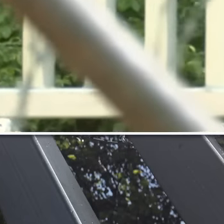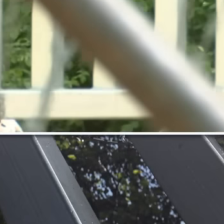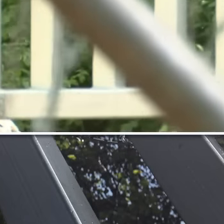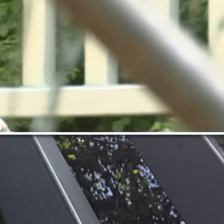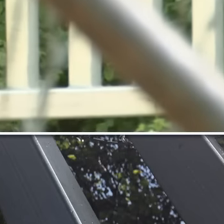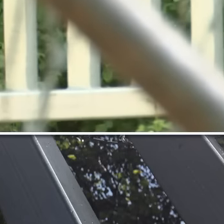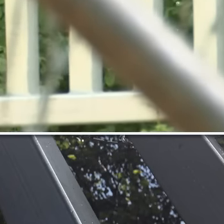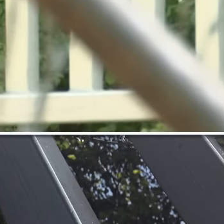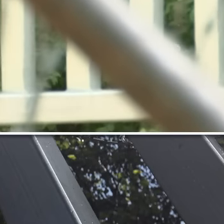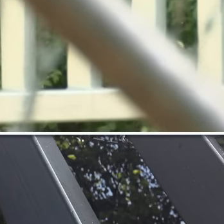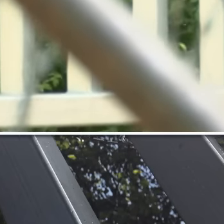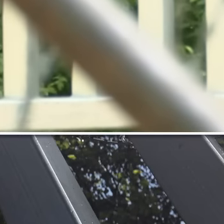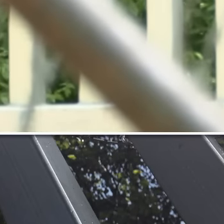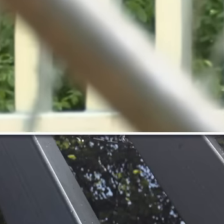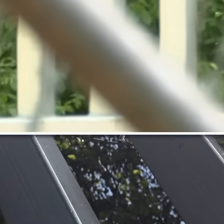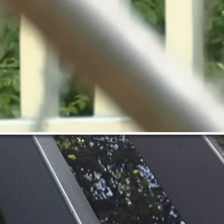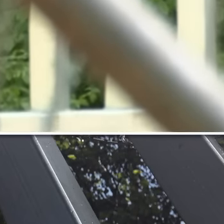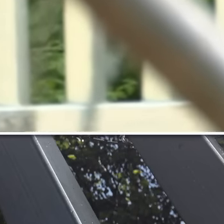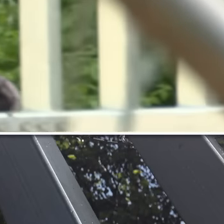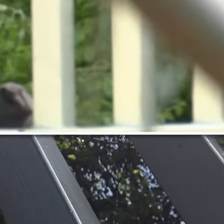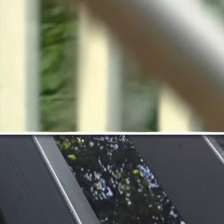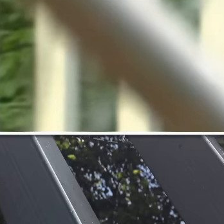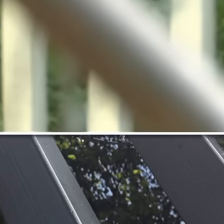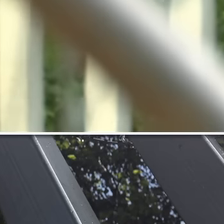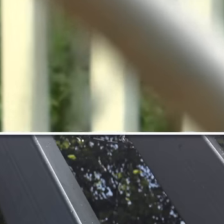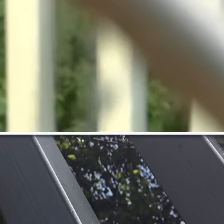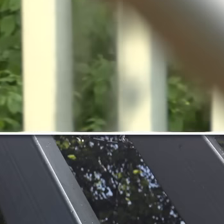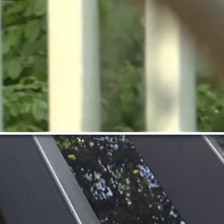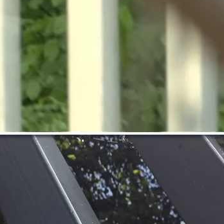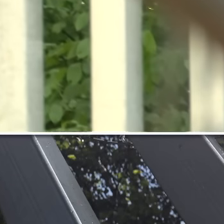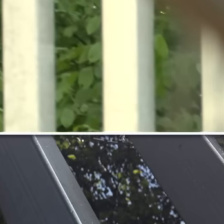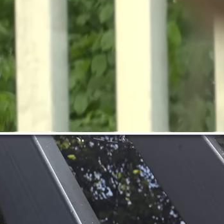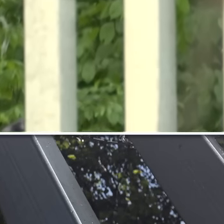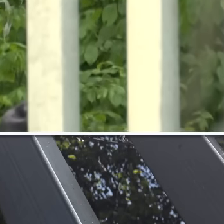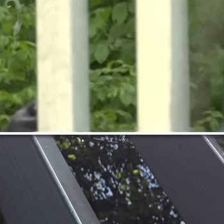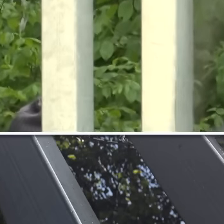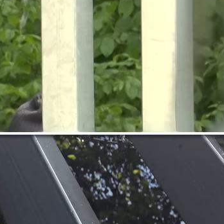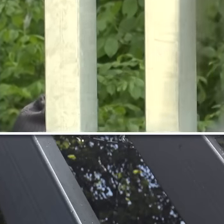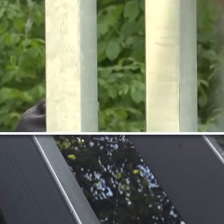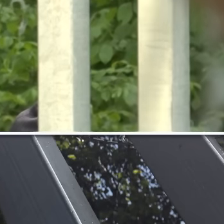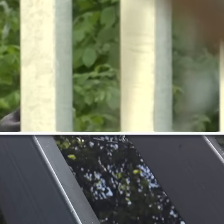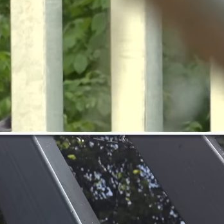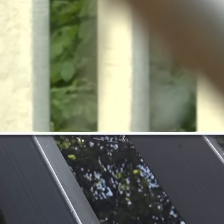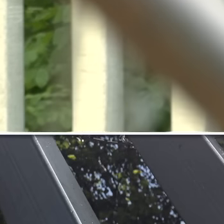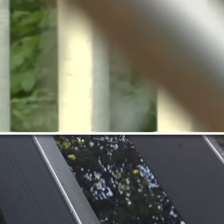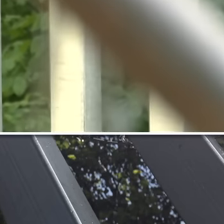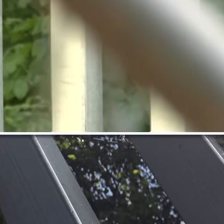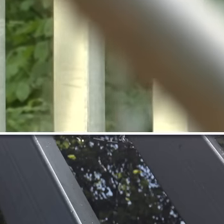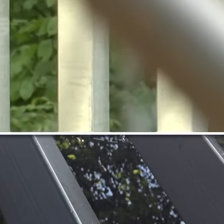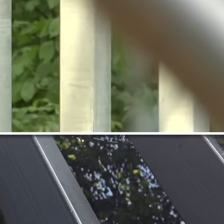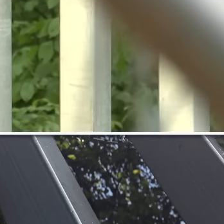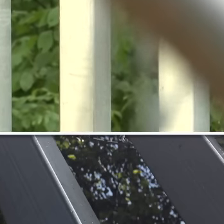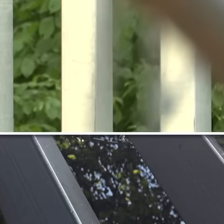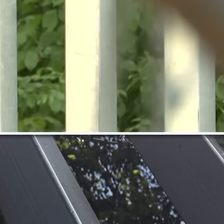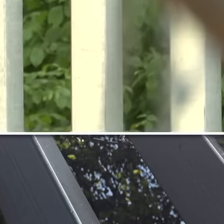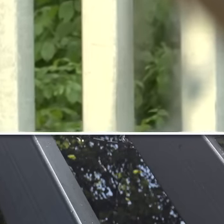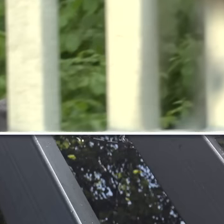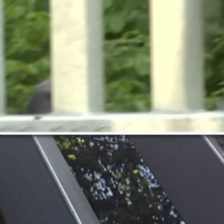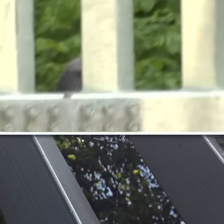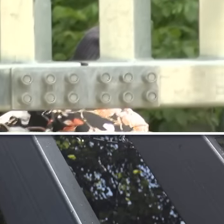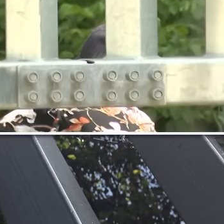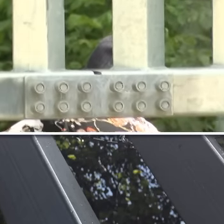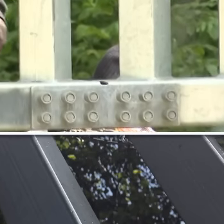którzy uważają, że państwo polskie jest niepotrzebne. I to nie jest prywata. To nie jest ta druga kategoria przeciwieństwa patriotyzmu. Oni lokują